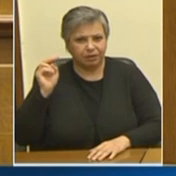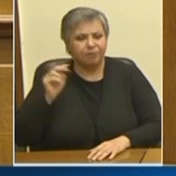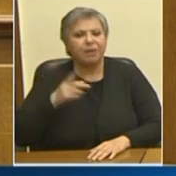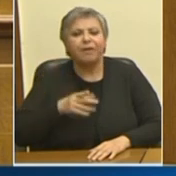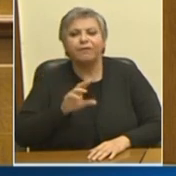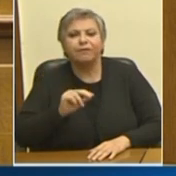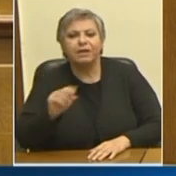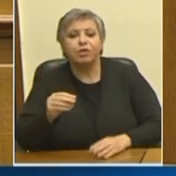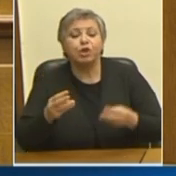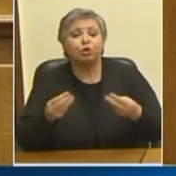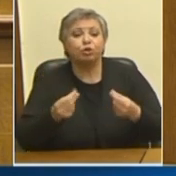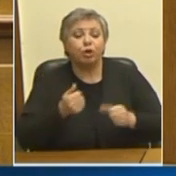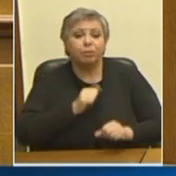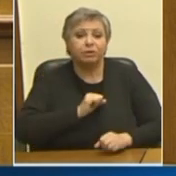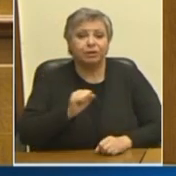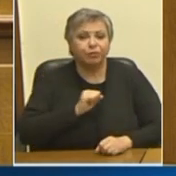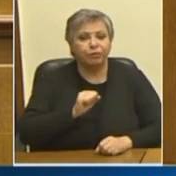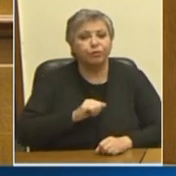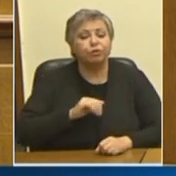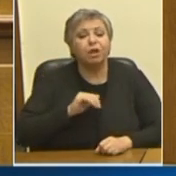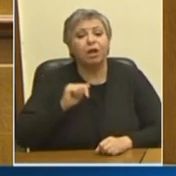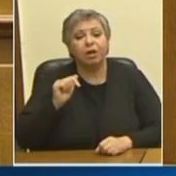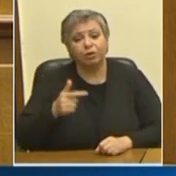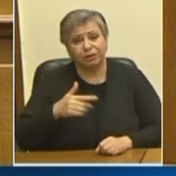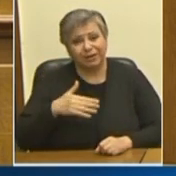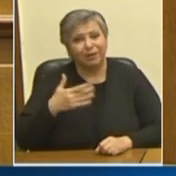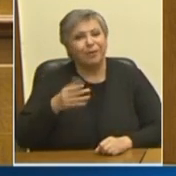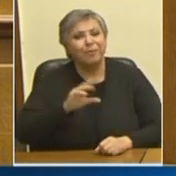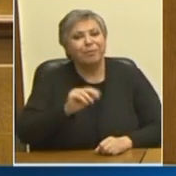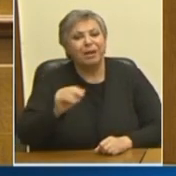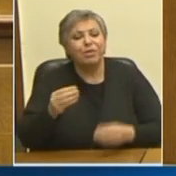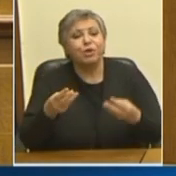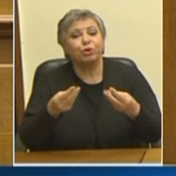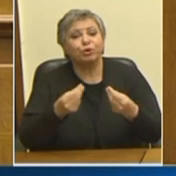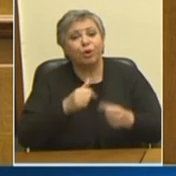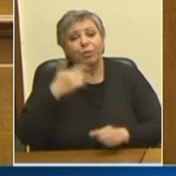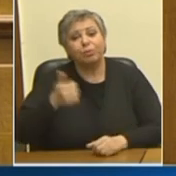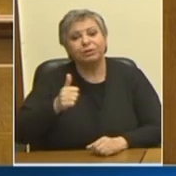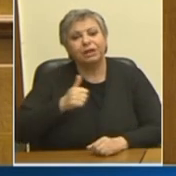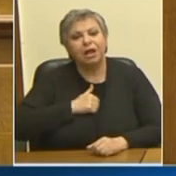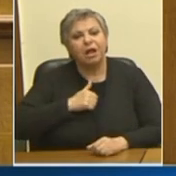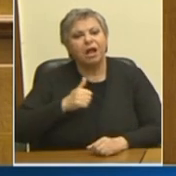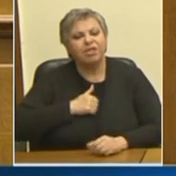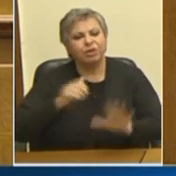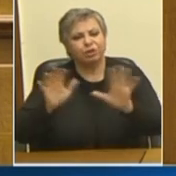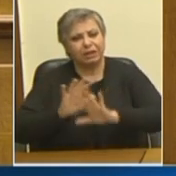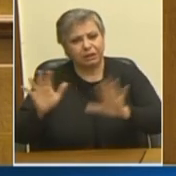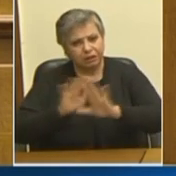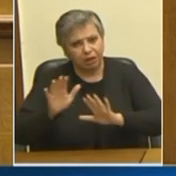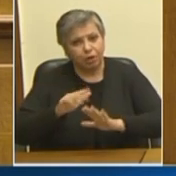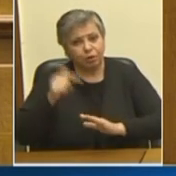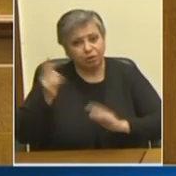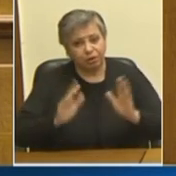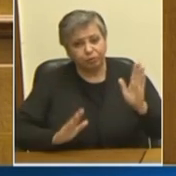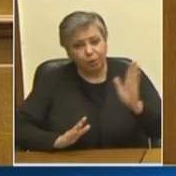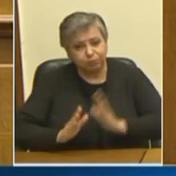κανάλια, τελείωσε η ΕΡΤ. Ήταν κομματική και δεν μπόρεσε να ανταγωνιστεί τα ιδιωτικά κανάλια.